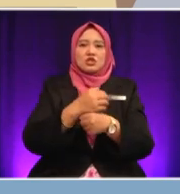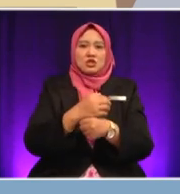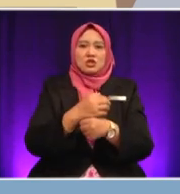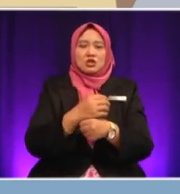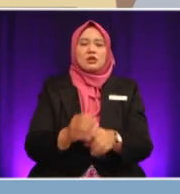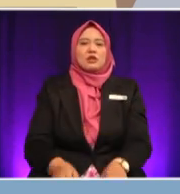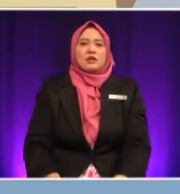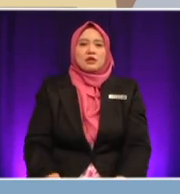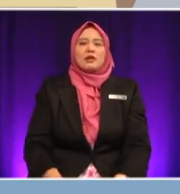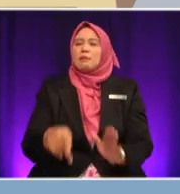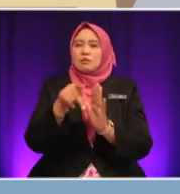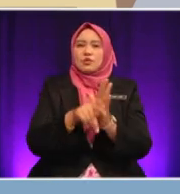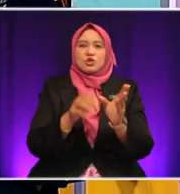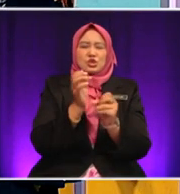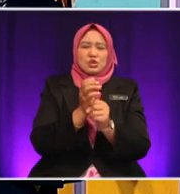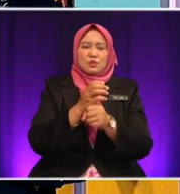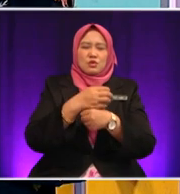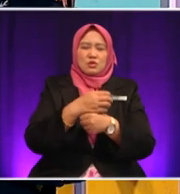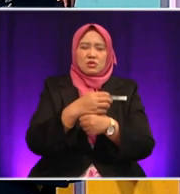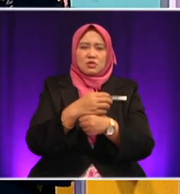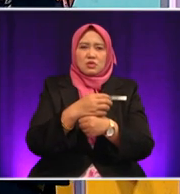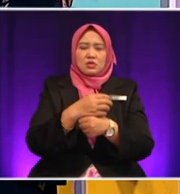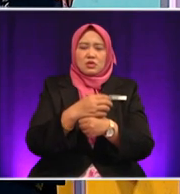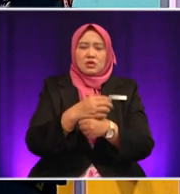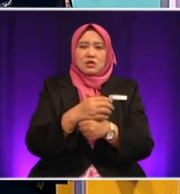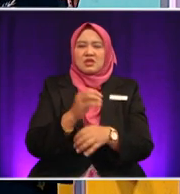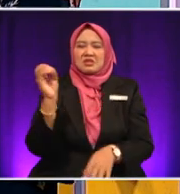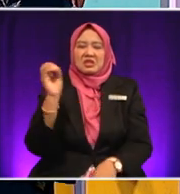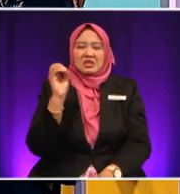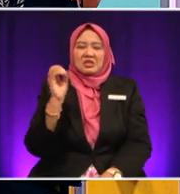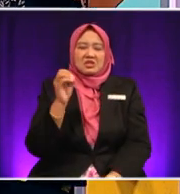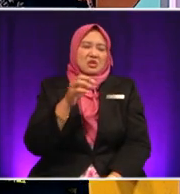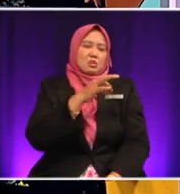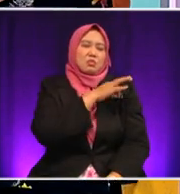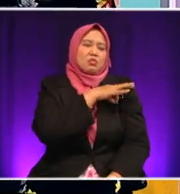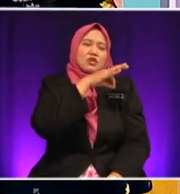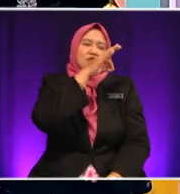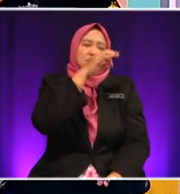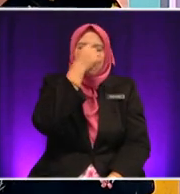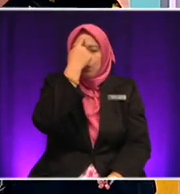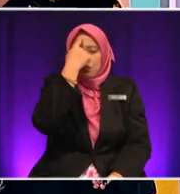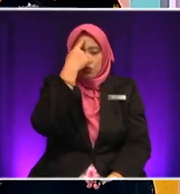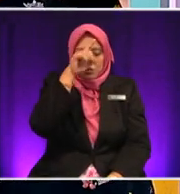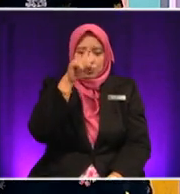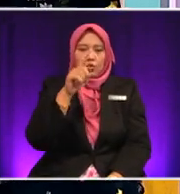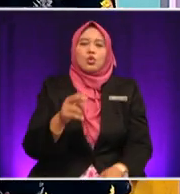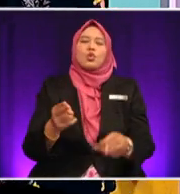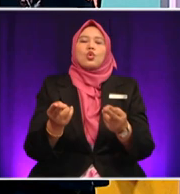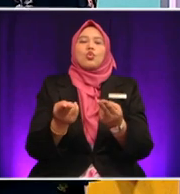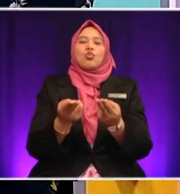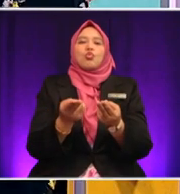jaga kebajikan aku lebih baik aku bunuh orang punya ngaji lebih kurang ya Oke tapi kamu Janganlah jawab mencantum